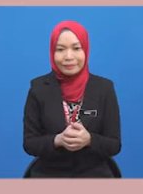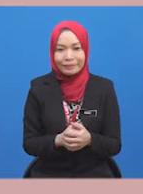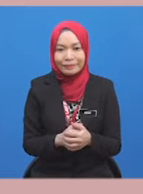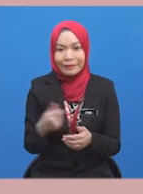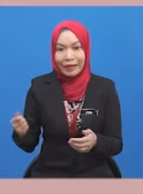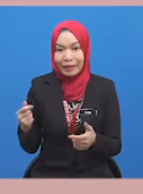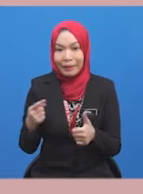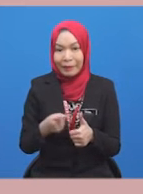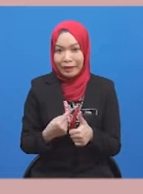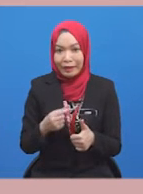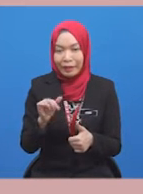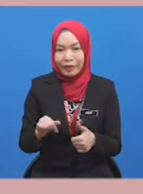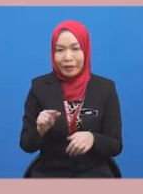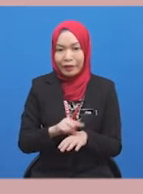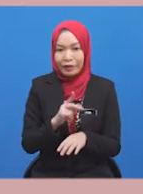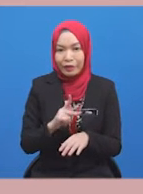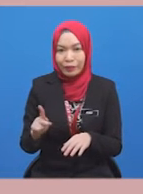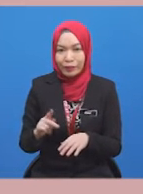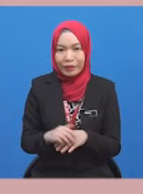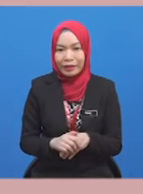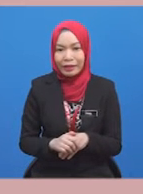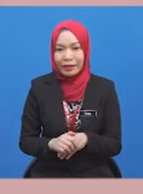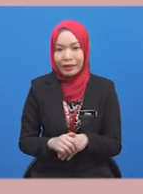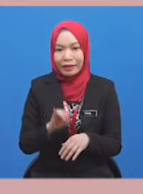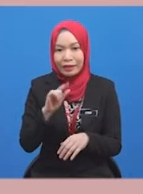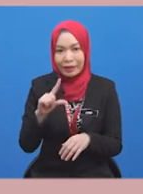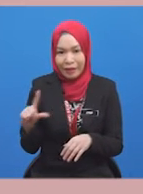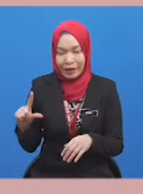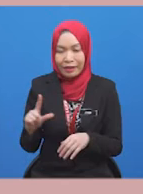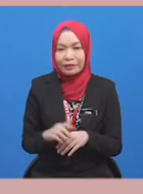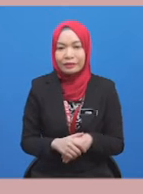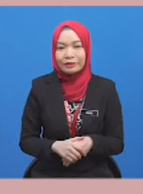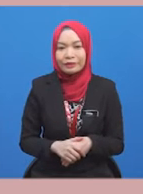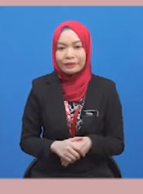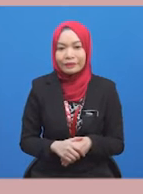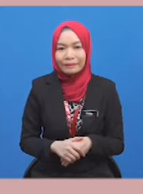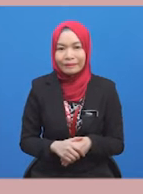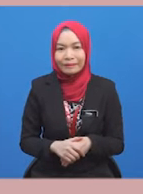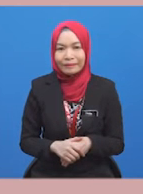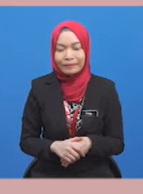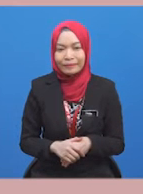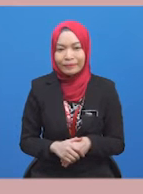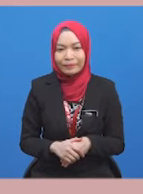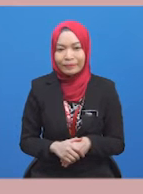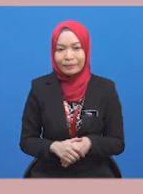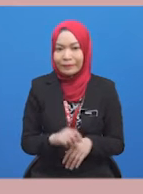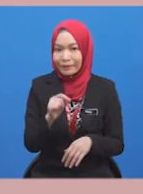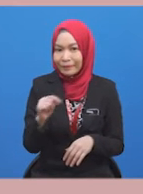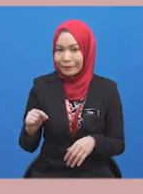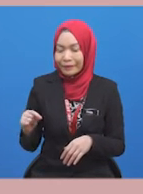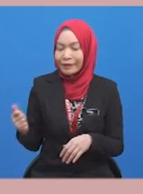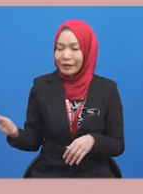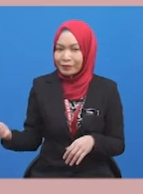Tool pertama yang digunakan oleh pereka grafik tersebut untuk melukis sofa ialah pen